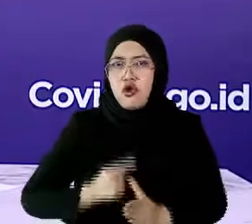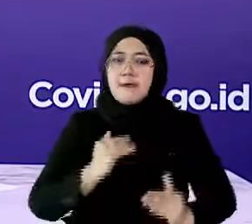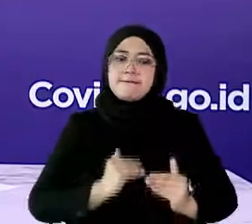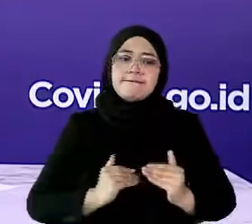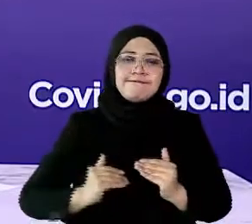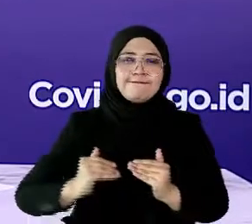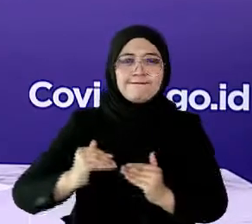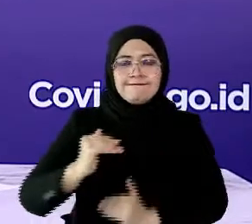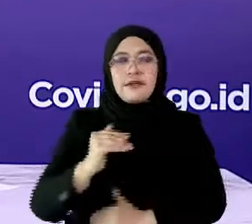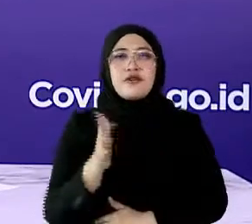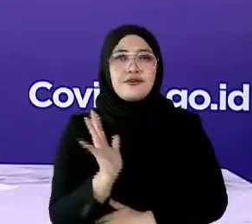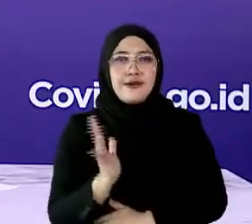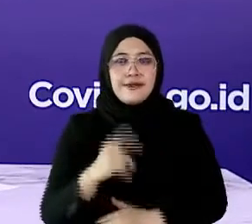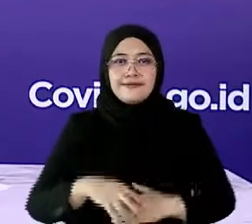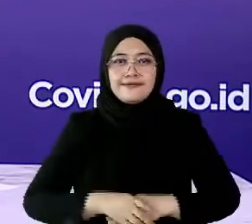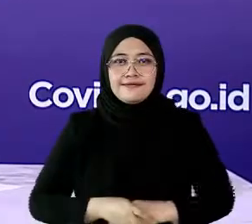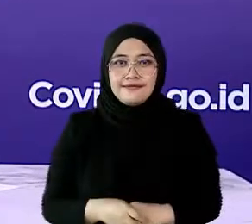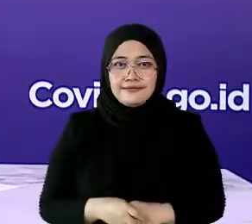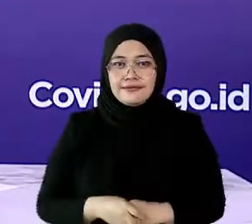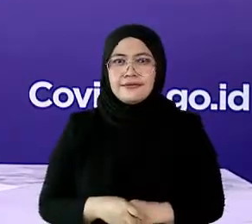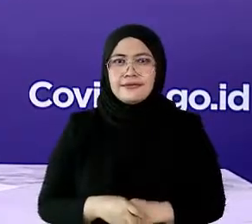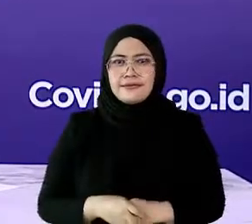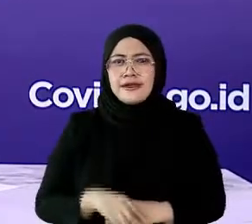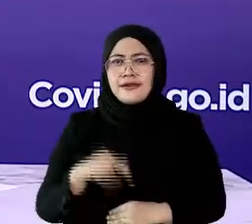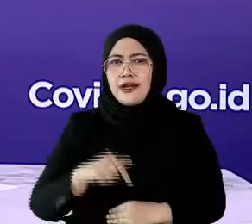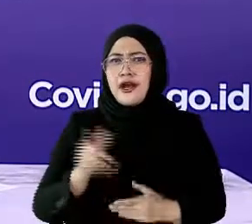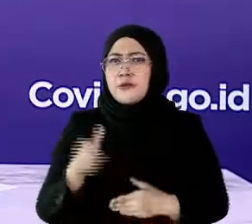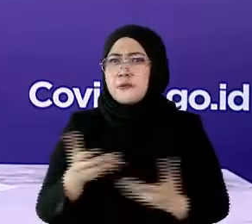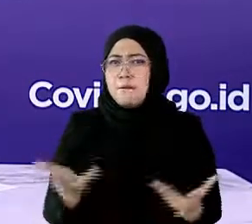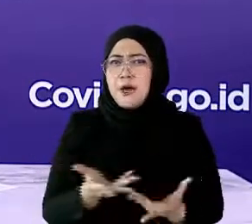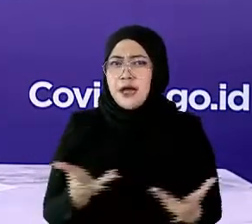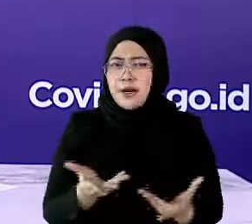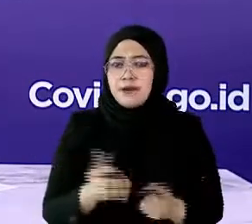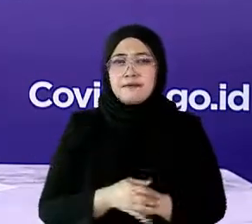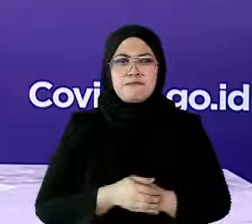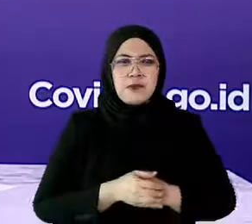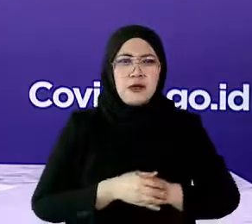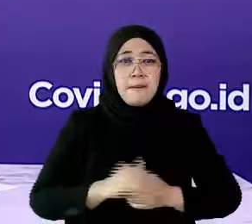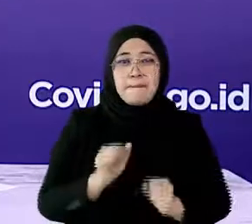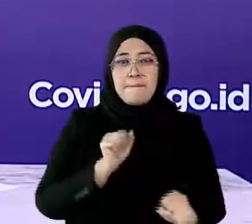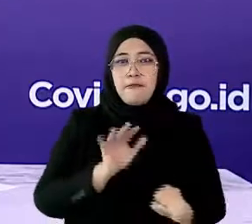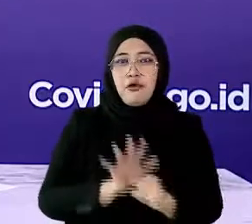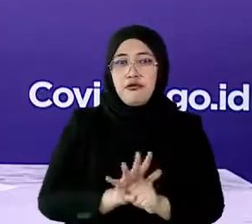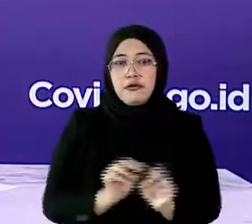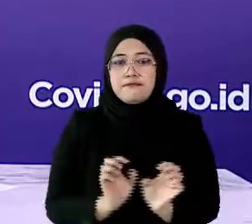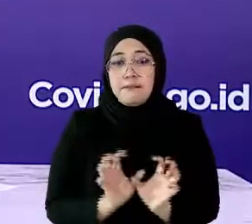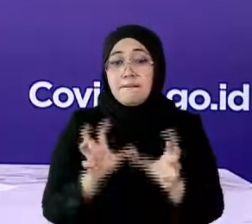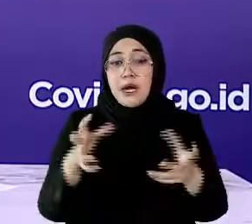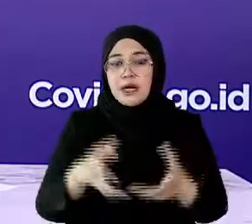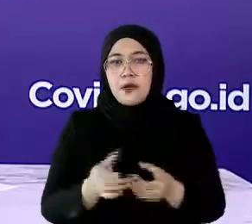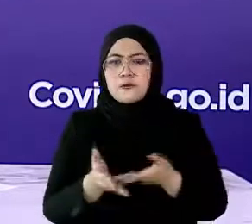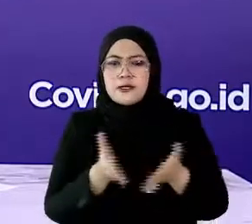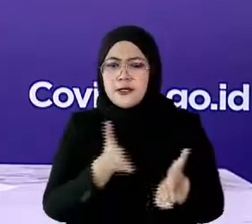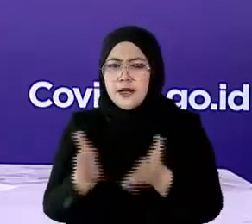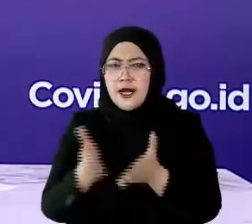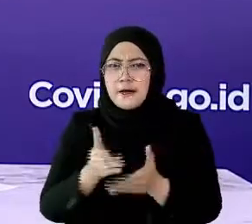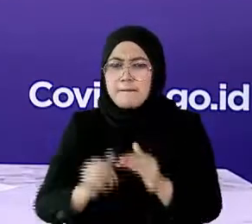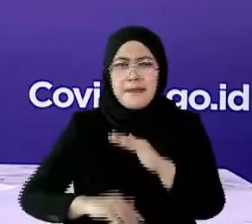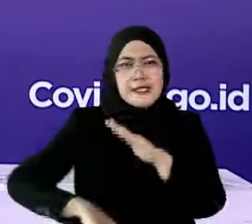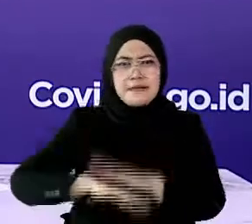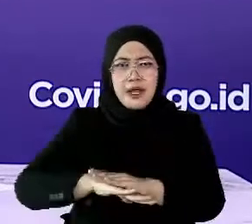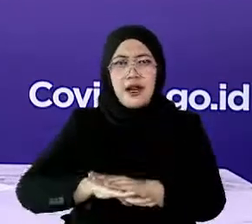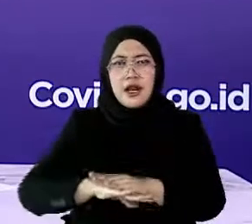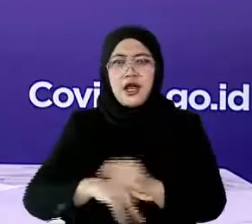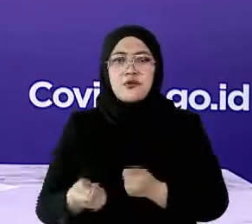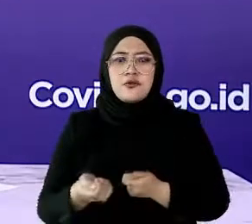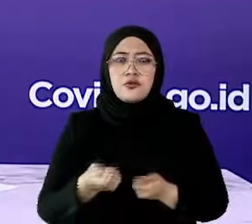dengan demikian langkah yang tepat saat ini adalah mengendalikan pandemi dengan maksimal dan menjalankan kegiatan